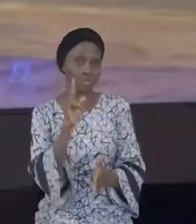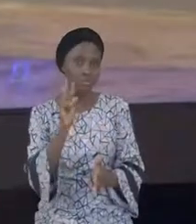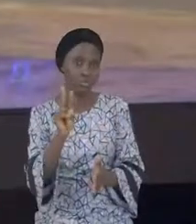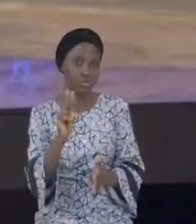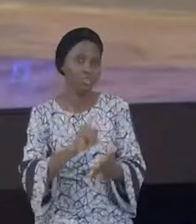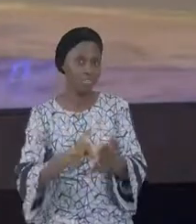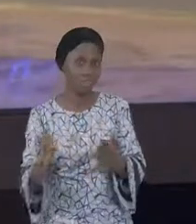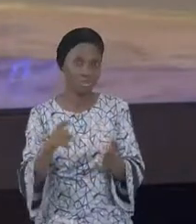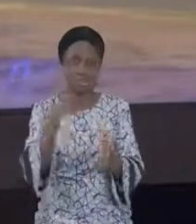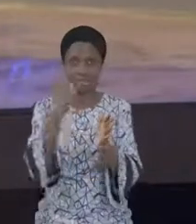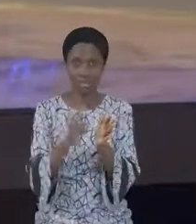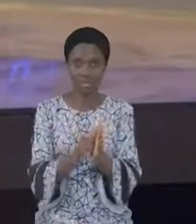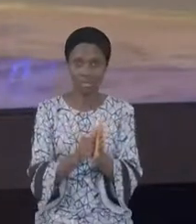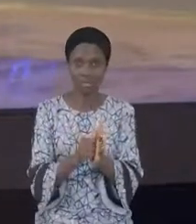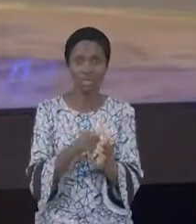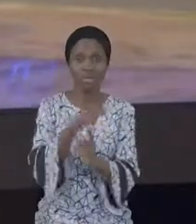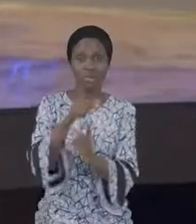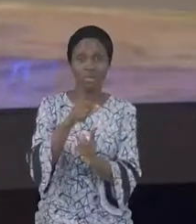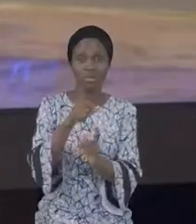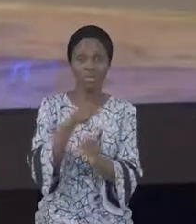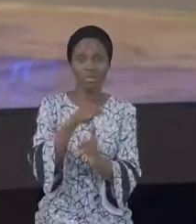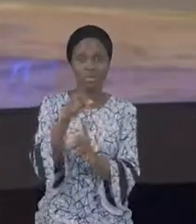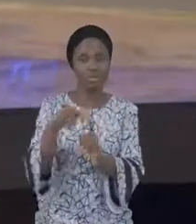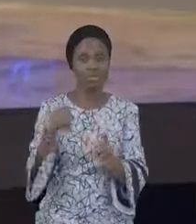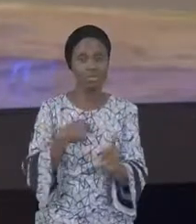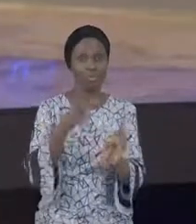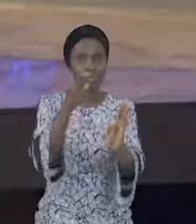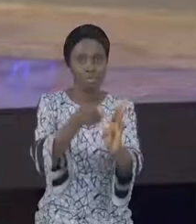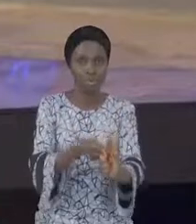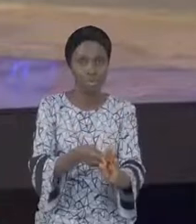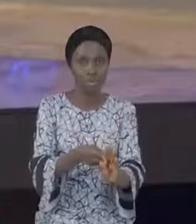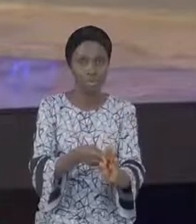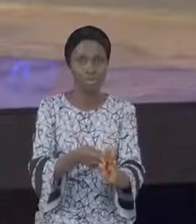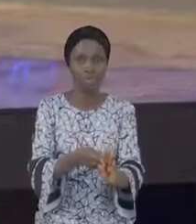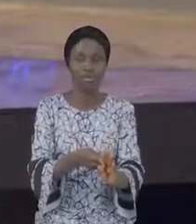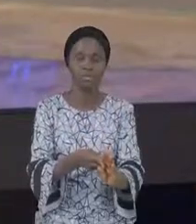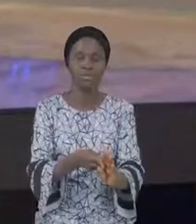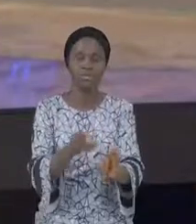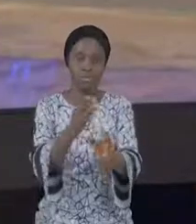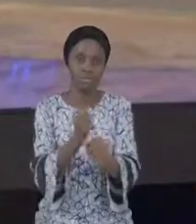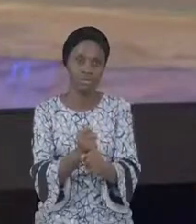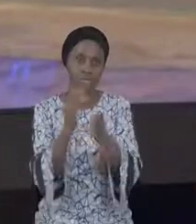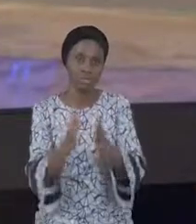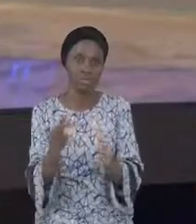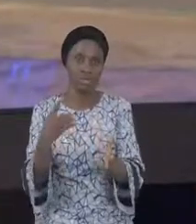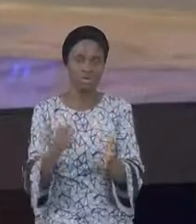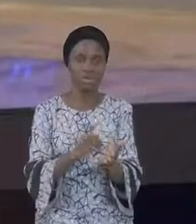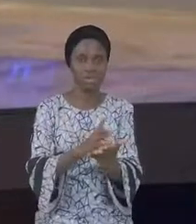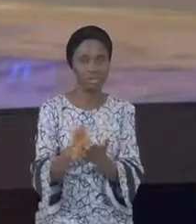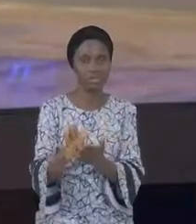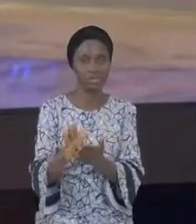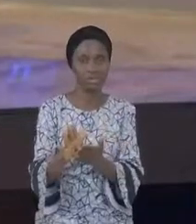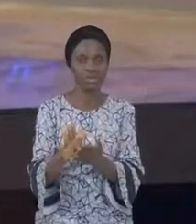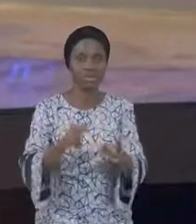ces versets que nous sommes devenus of the divine participant de la nature divine. Il a parlé de la